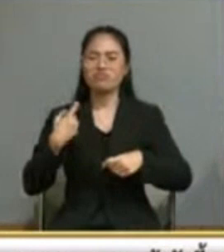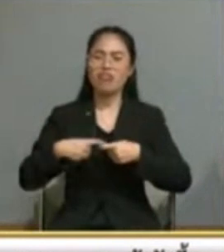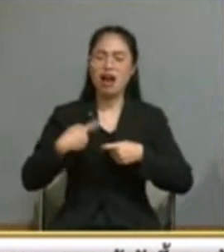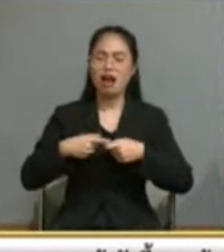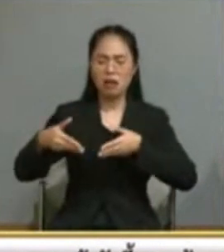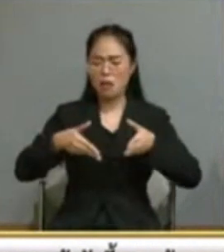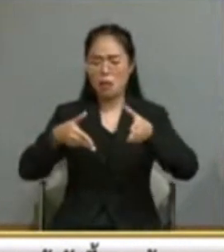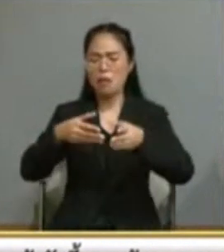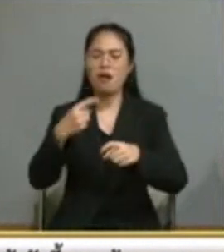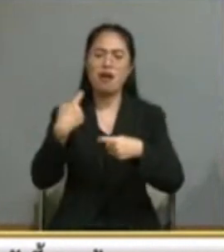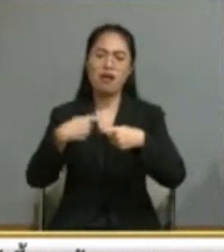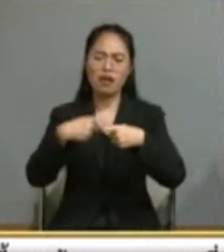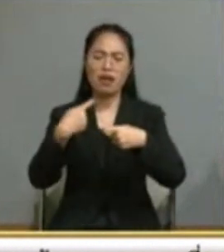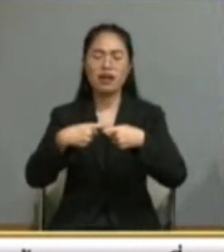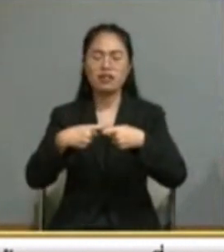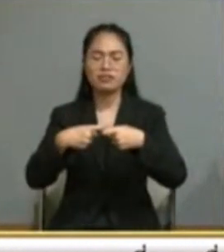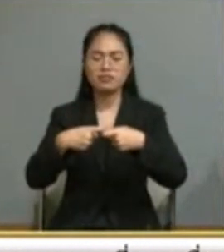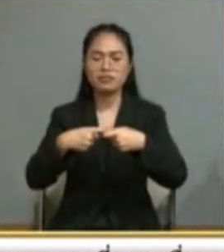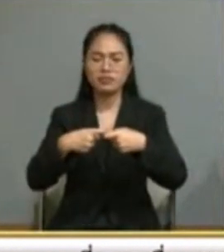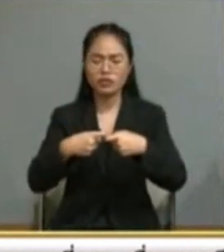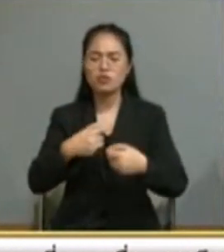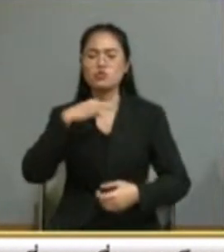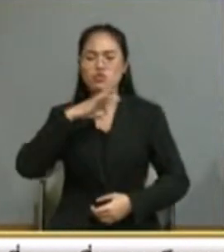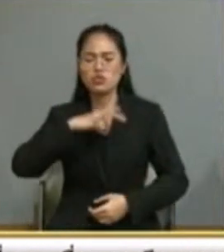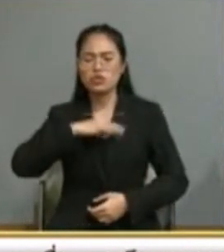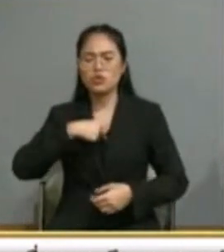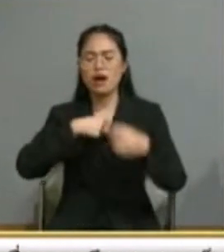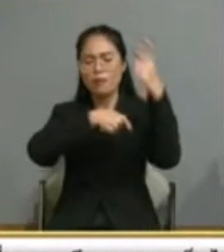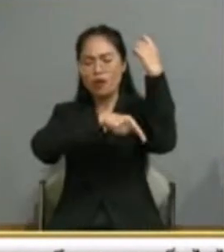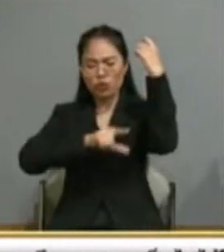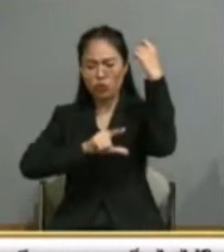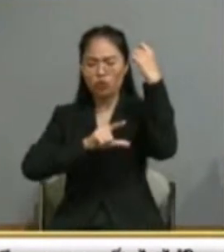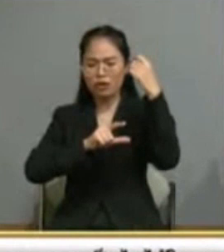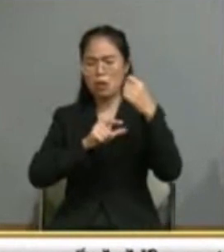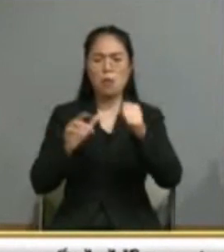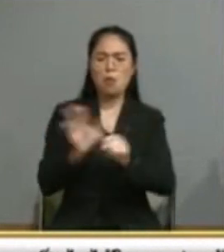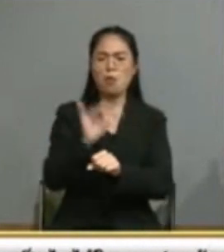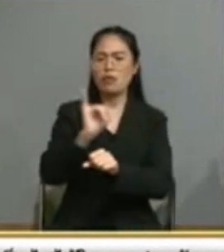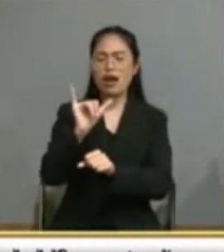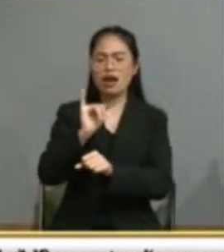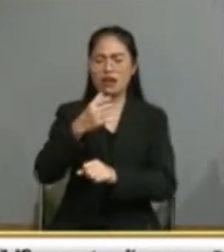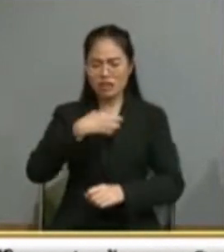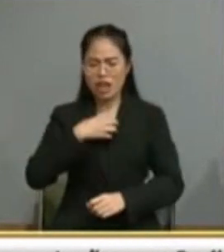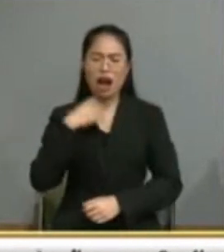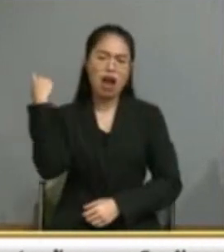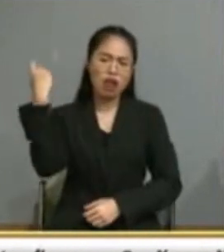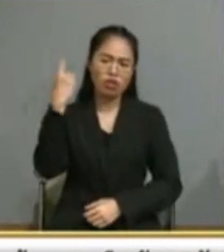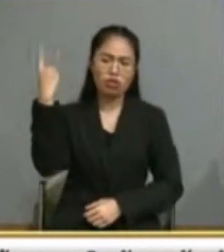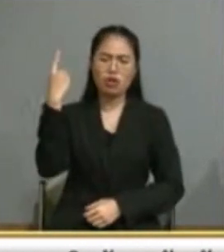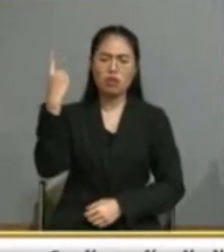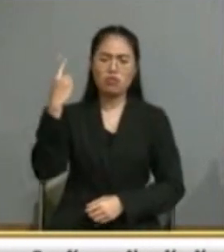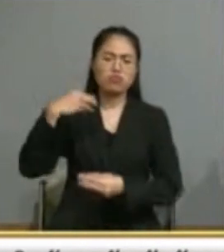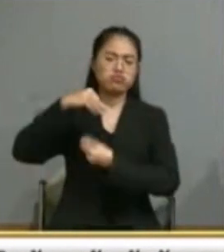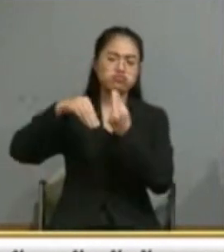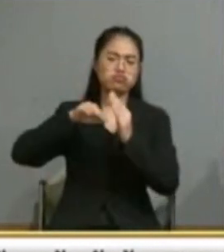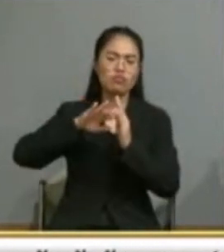วาการฐuanาคมที่ยัไม่เอื้ออำหนวยทำให้พัทรุงเสียเปรียบในด้านขิดความสำ jedemและทำให้การต้องเที่ยวพัททรุงยังไข